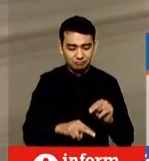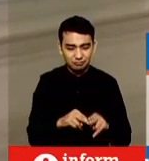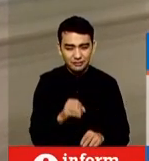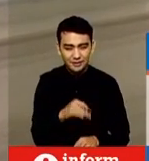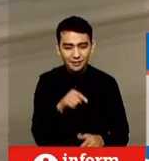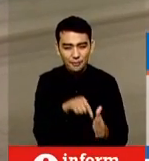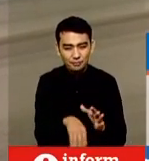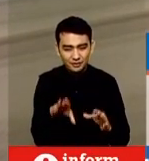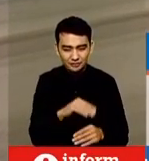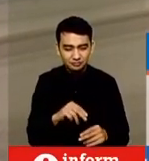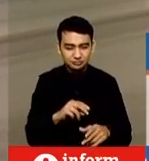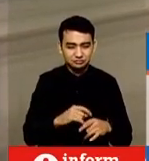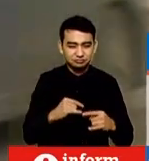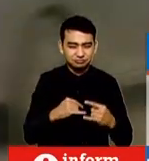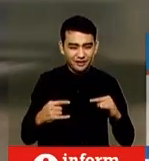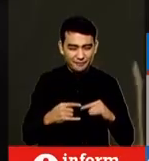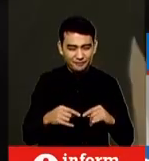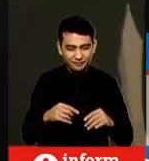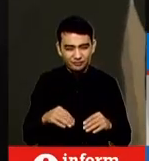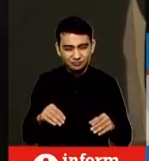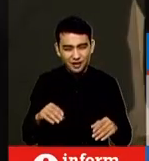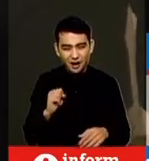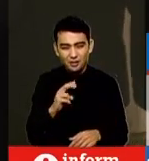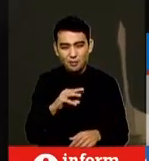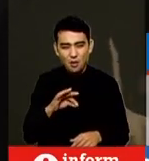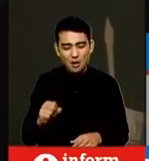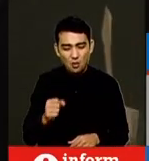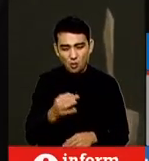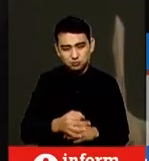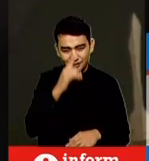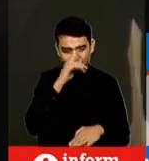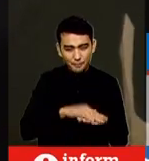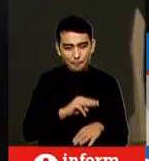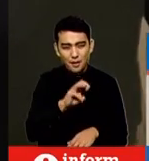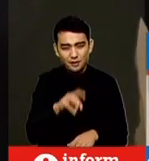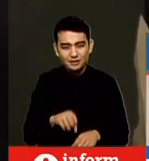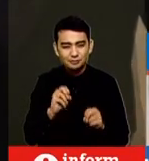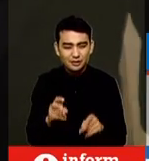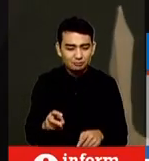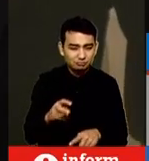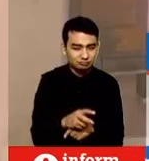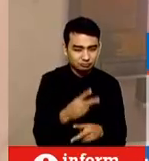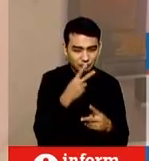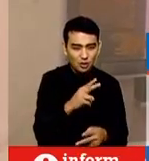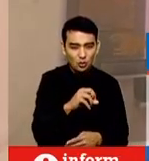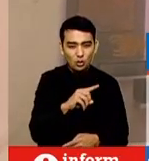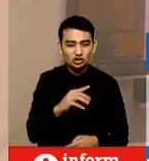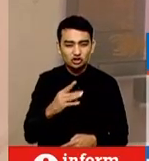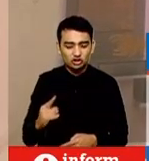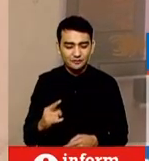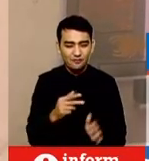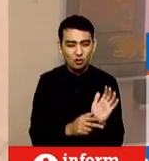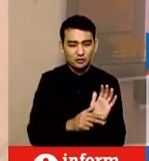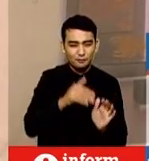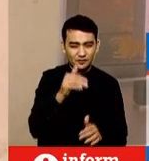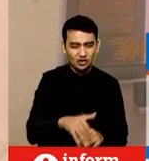кешеннің іргетасын қалау рәсіміне Ақмола облысының әкімі Марат Ахметжанов арнайы келді. Өңір басшысы бұл Қосшыдағы 80 мың